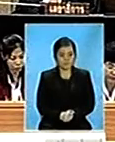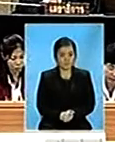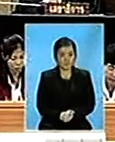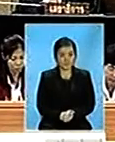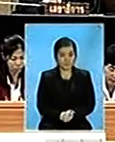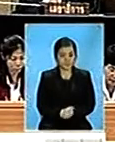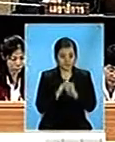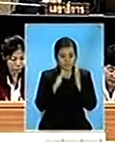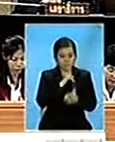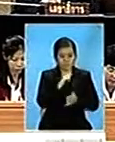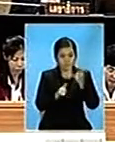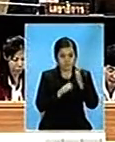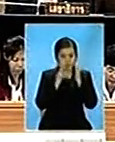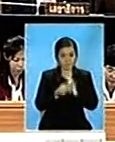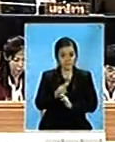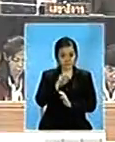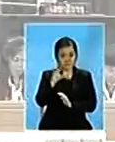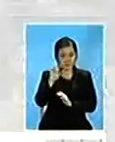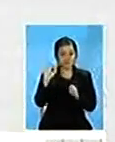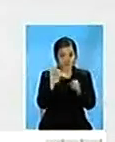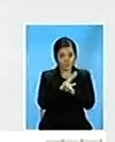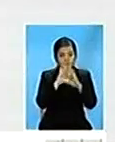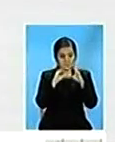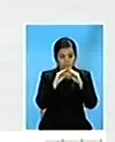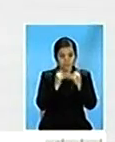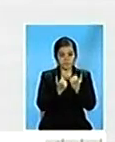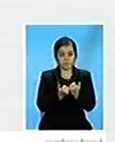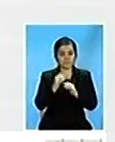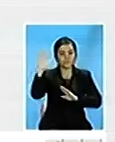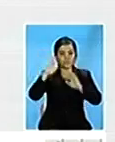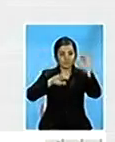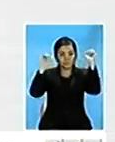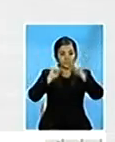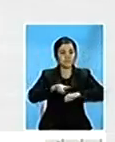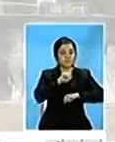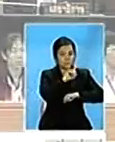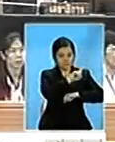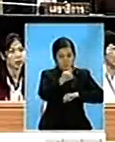ผู้เข้าประชุม280ท่านนะครับครบองค์ประชุมผมขอมติเลยนะครับ